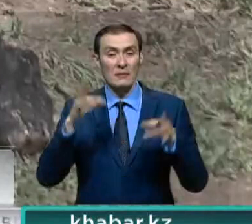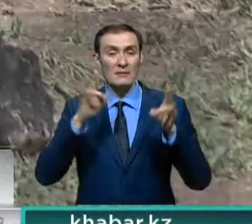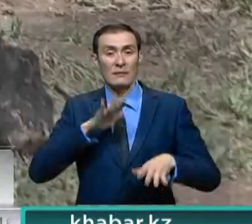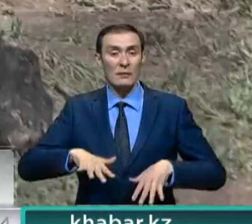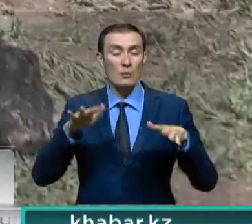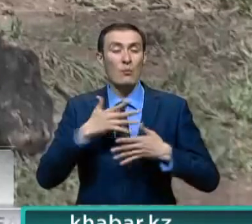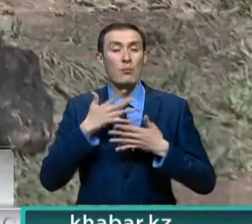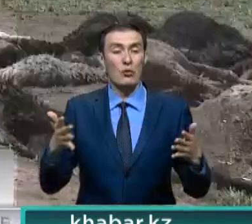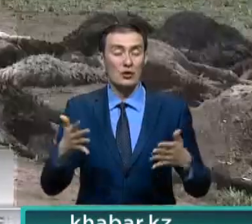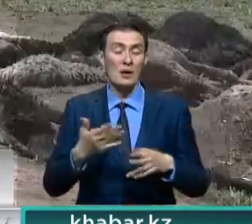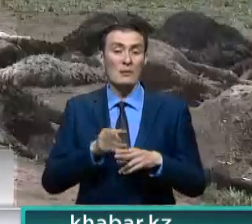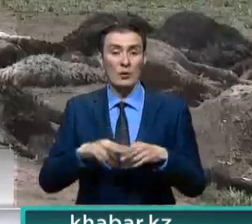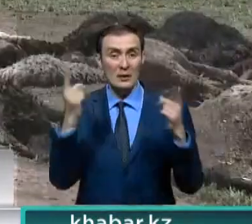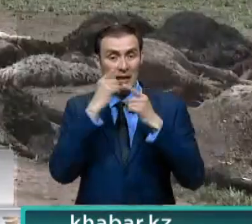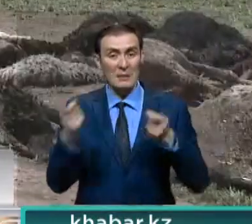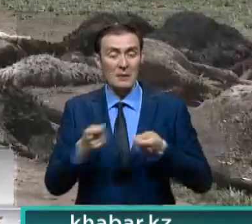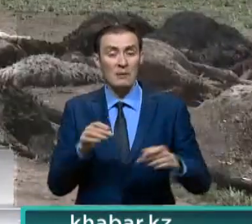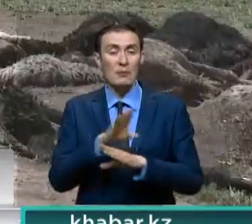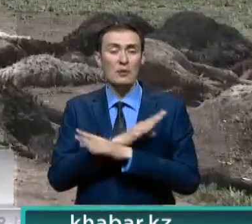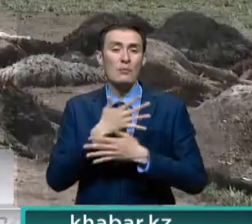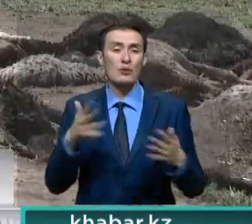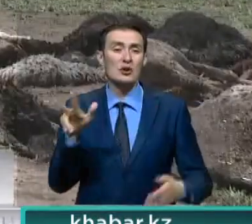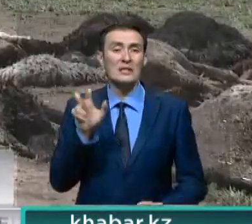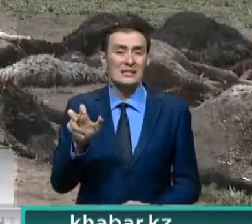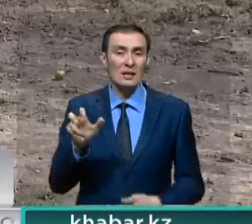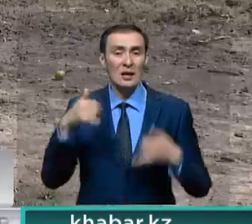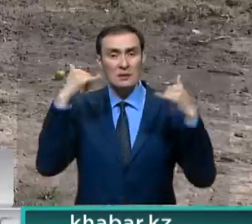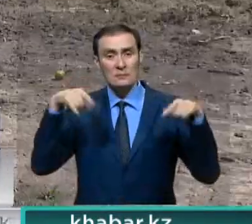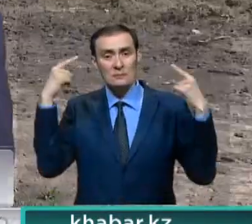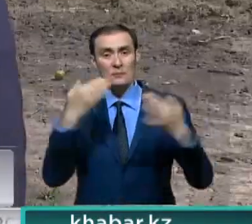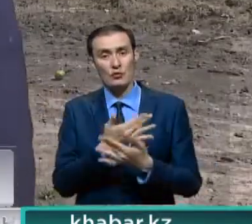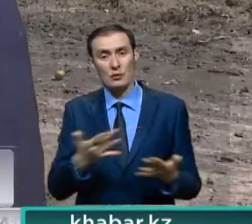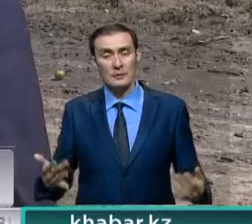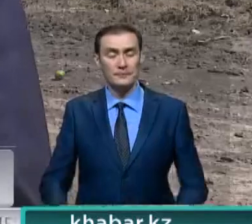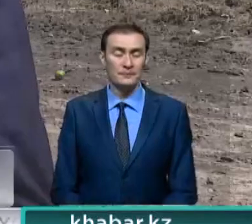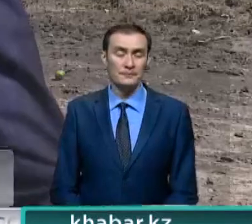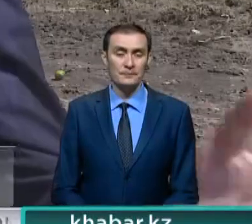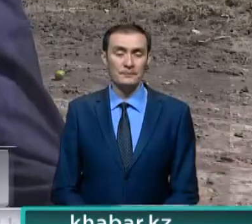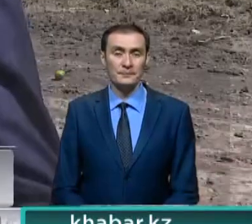непогоды больше всего, по данным акимата, погибли больше 300 животных.